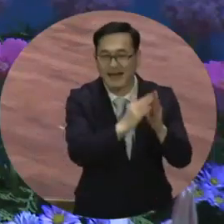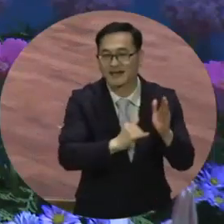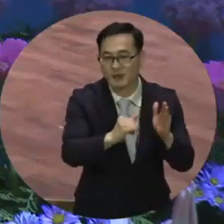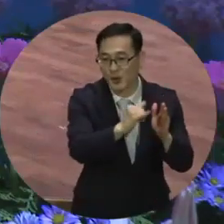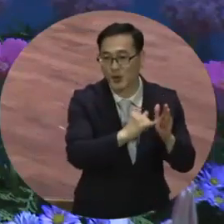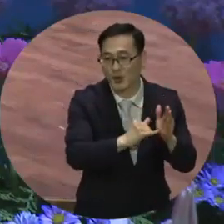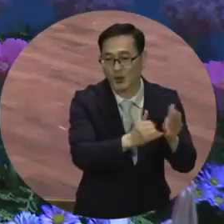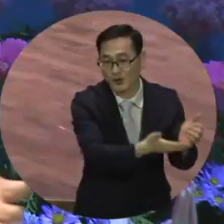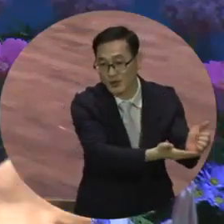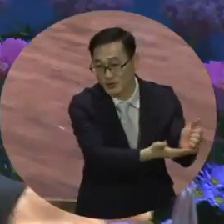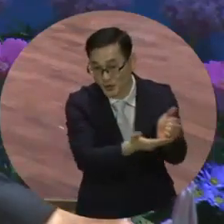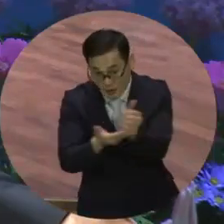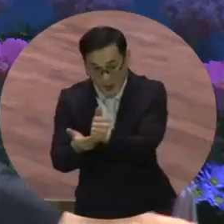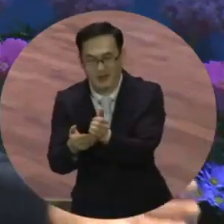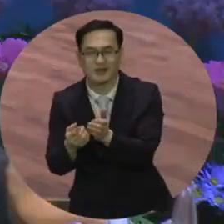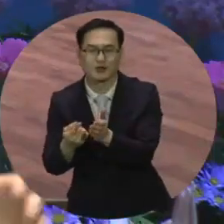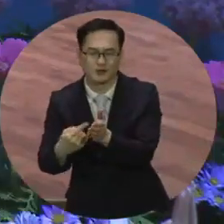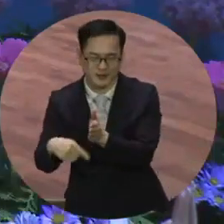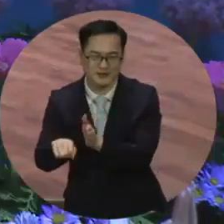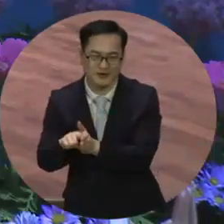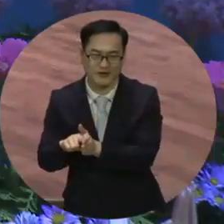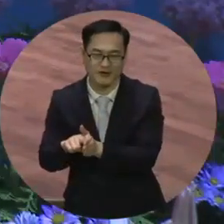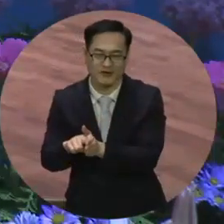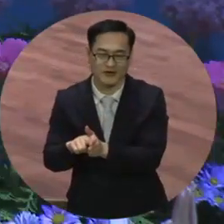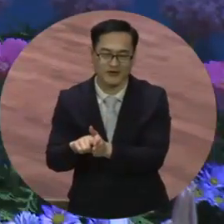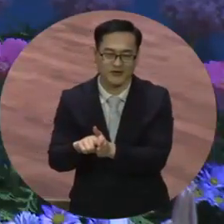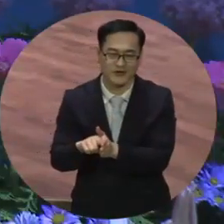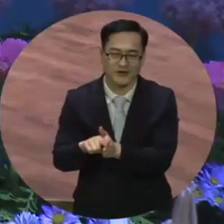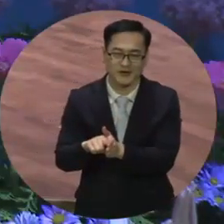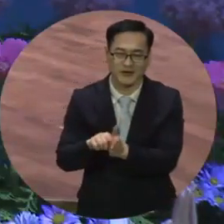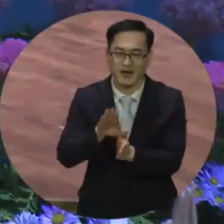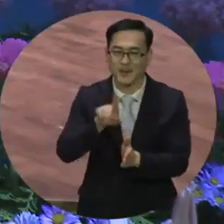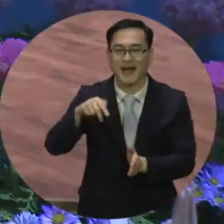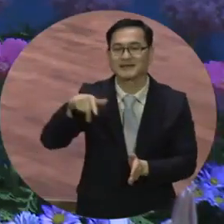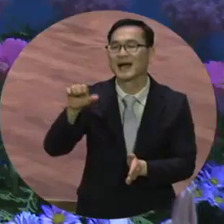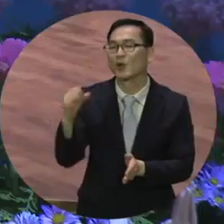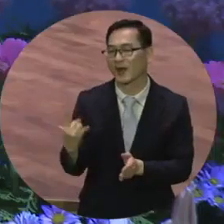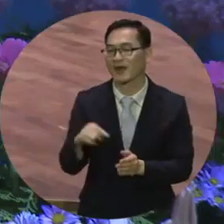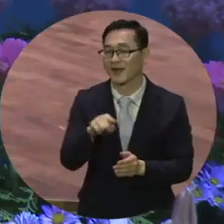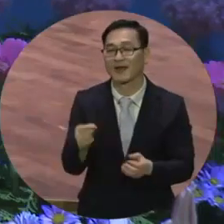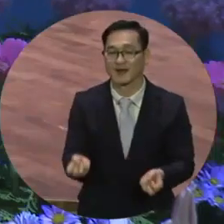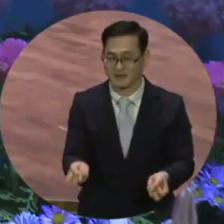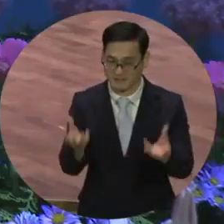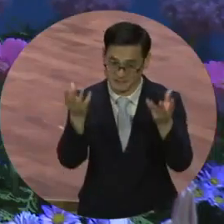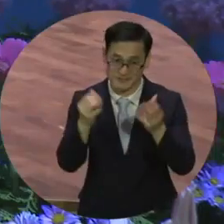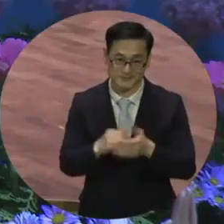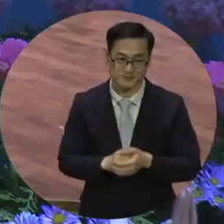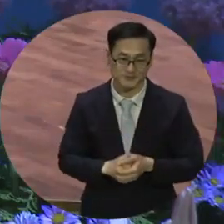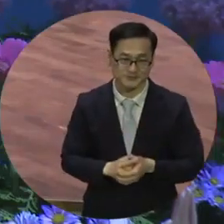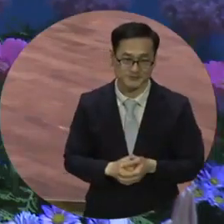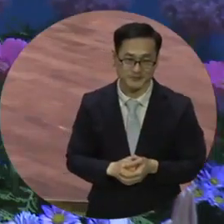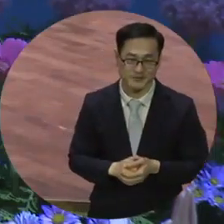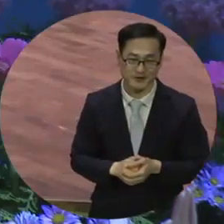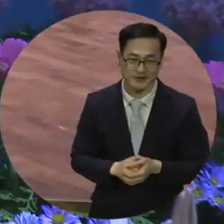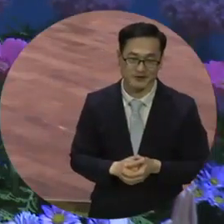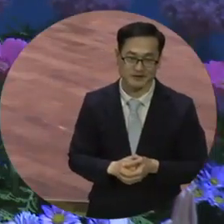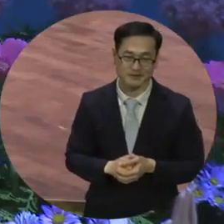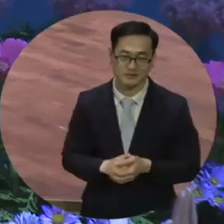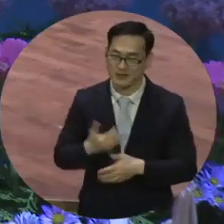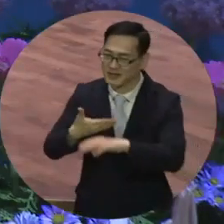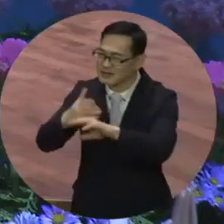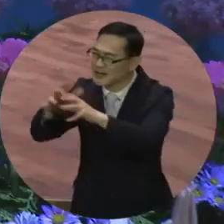WRC한테 초청하겠어. 우리 해외에 있는 렘넌트가 많아요. 선교사 자녀들도 많아요. 그들이 데려올 사람들이